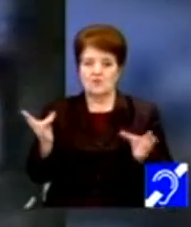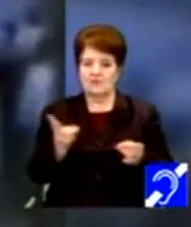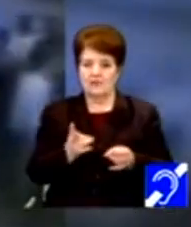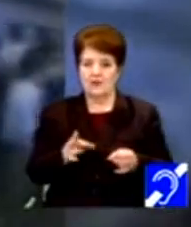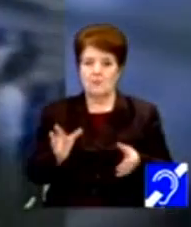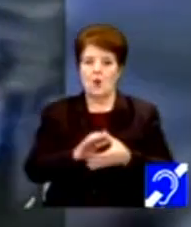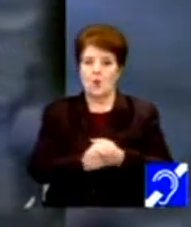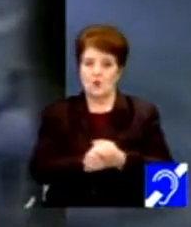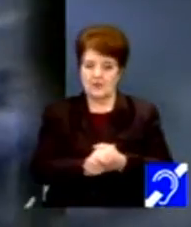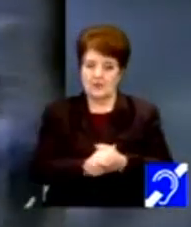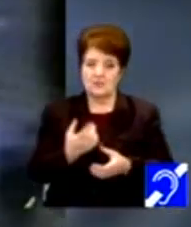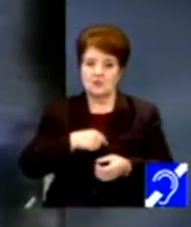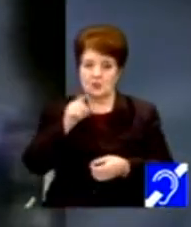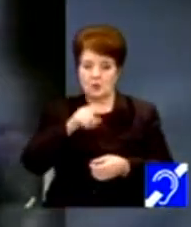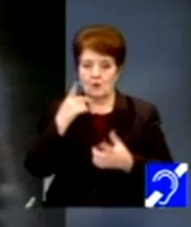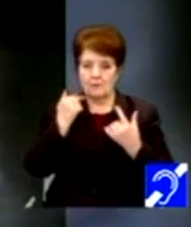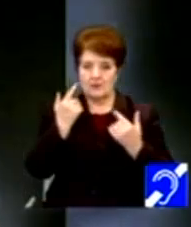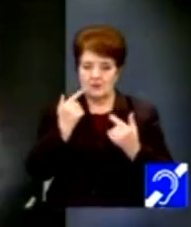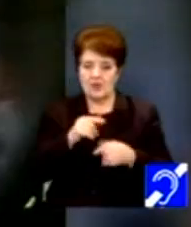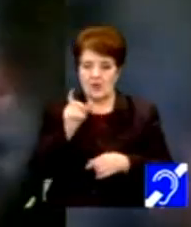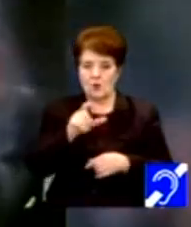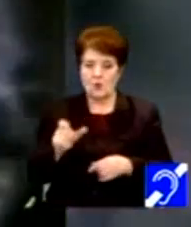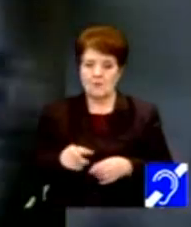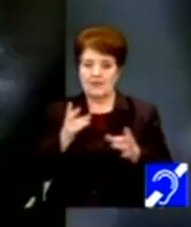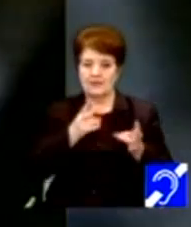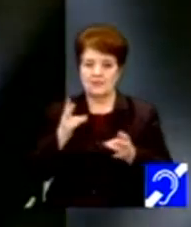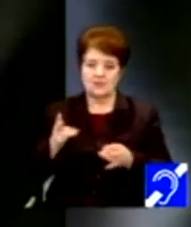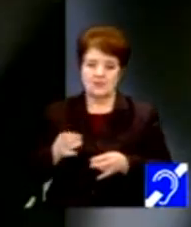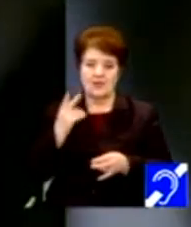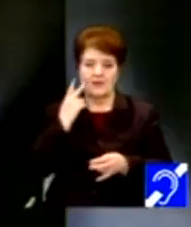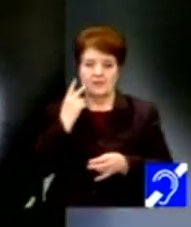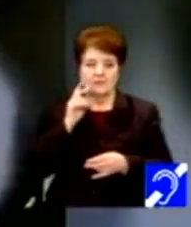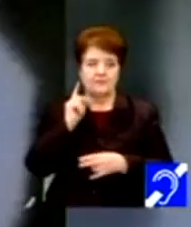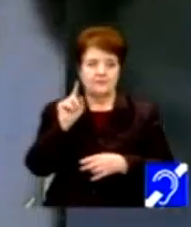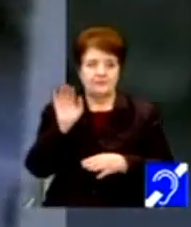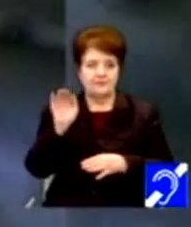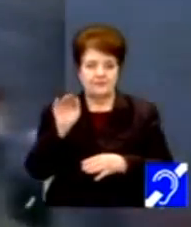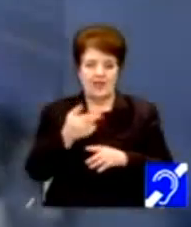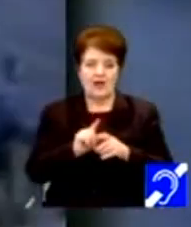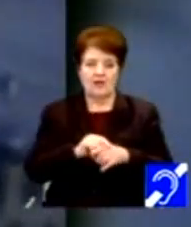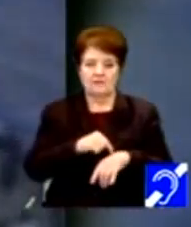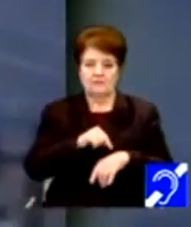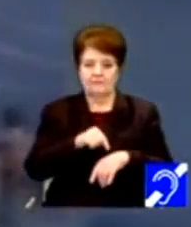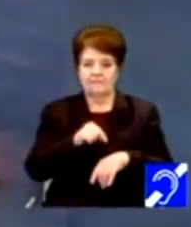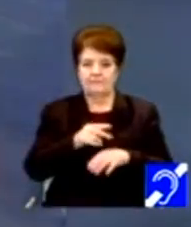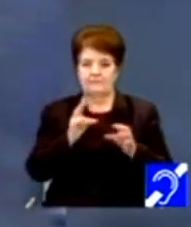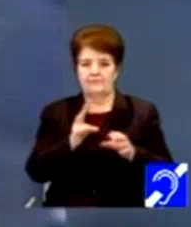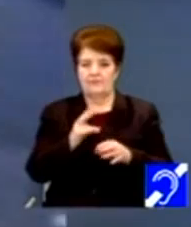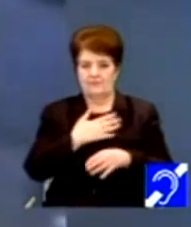uniți. Știu că plângea lumea, era tragedie, eram cu sufletul acolo, am suferit atunci, știu